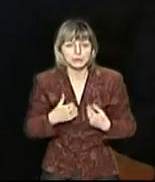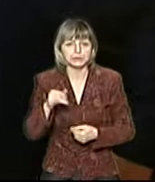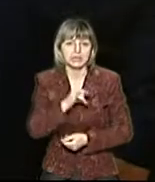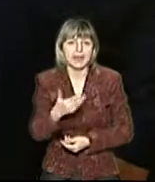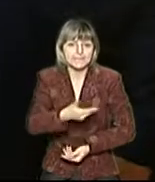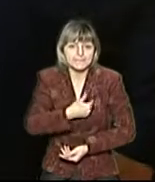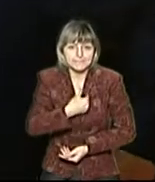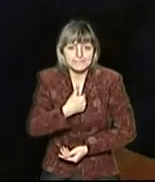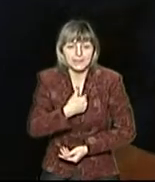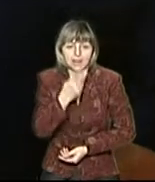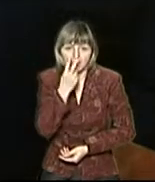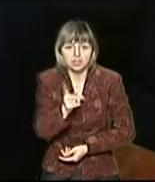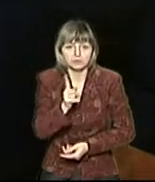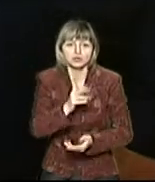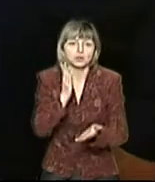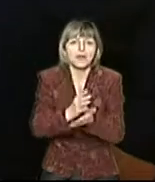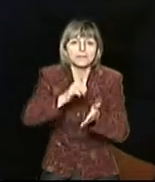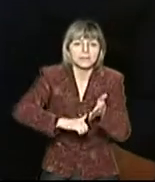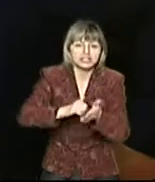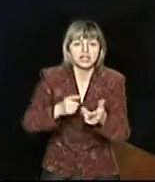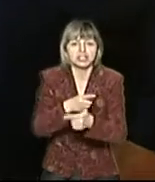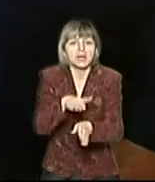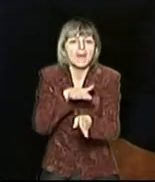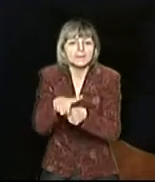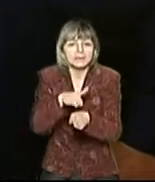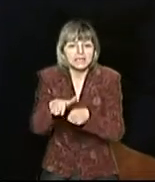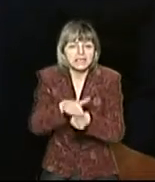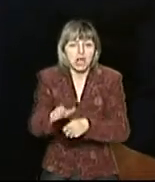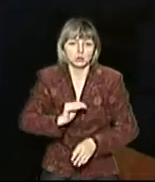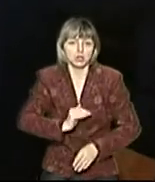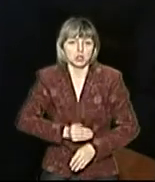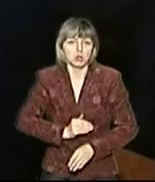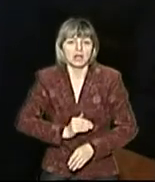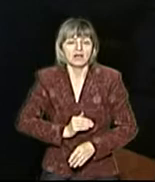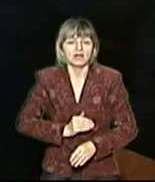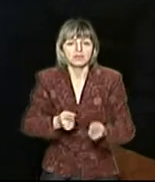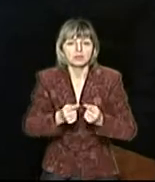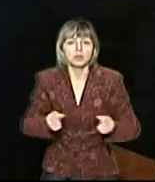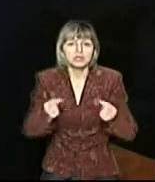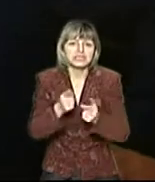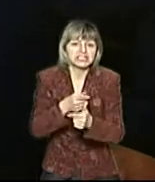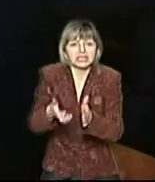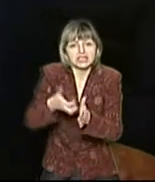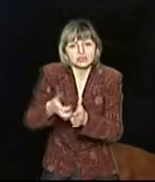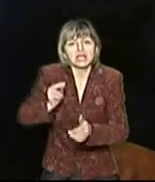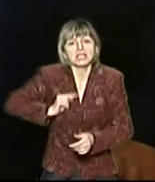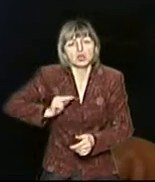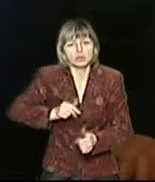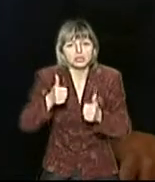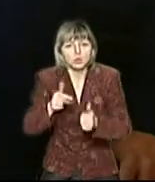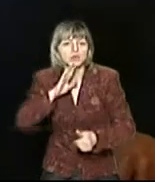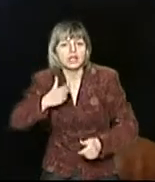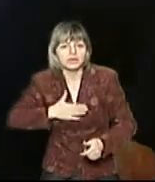бачимо, що це є там причина чи підрядної організації, чи можливо недопрацювання наших працівників,